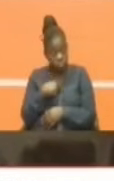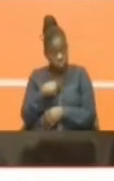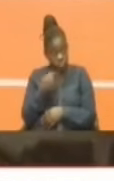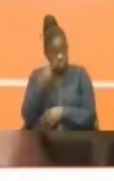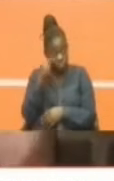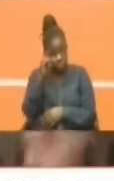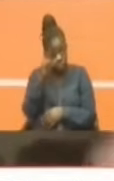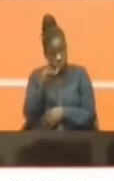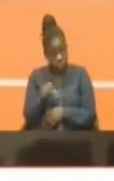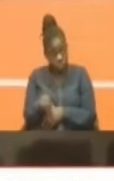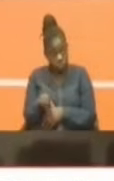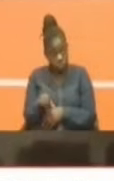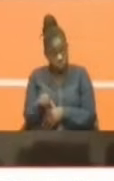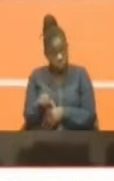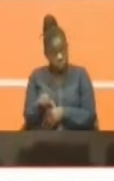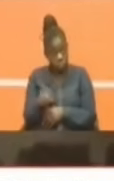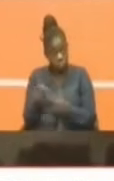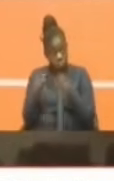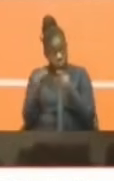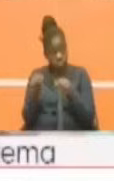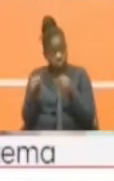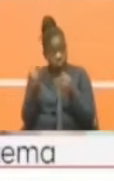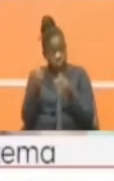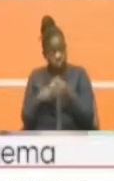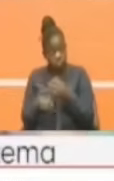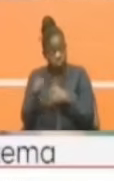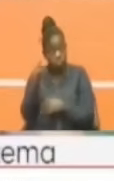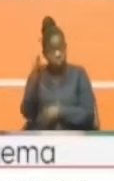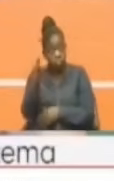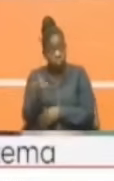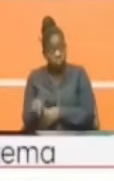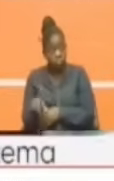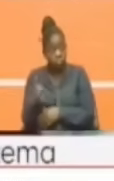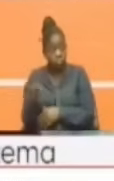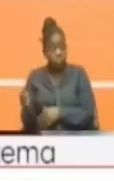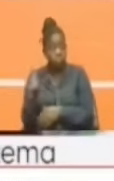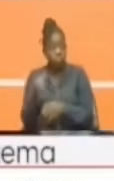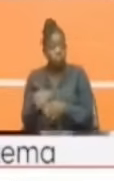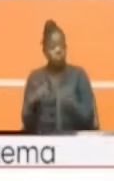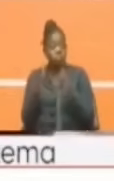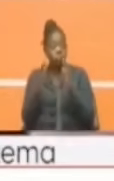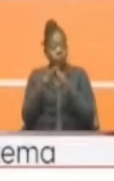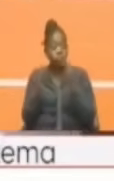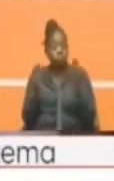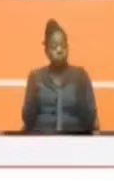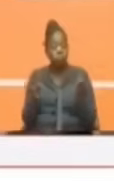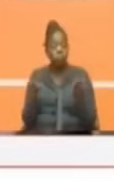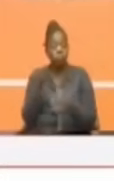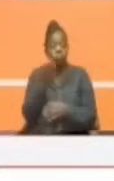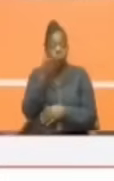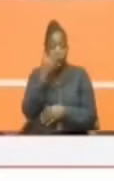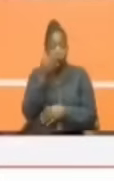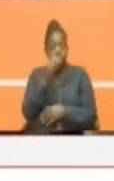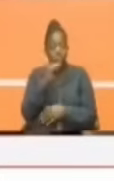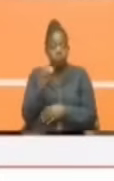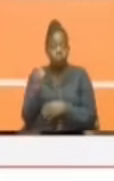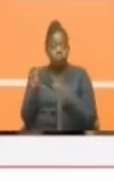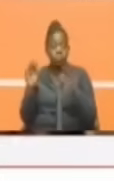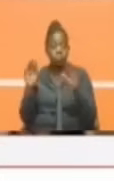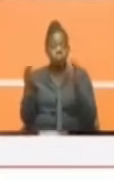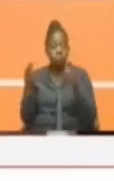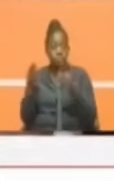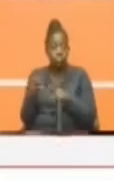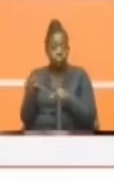nze naye sisobola kugamba nti y'olwo. Naye nga tuli mu nju teyakubako nduulu ngeri je kya jjamu